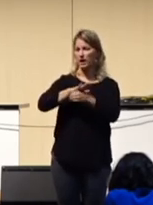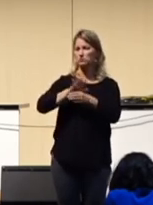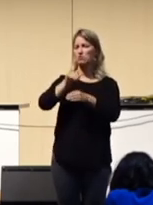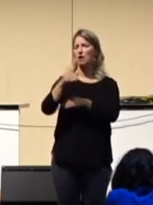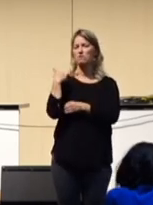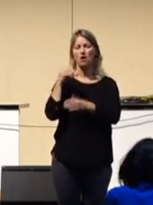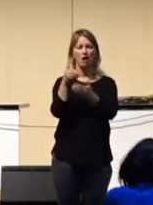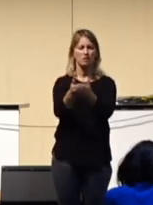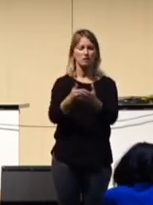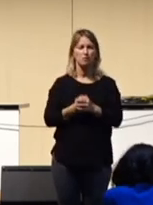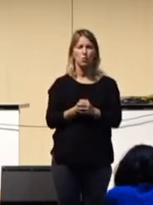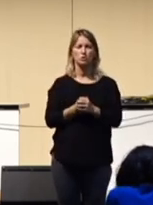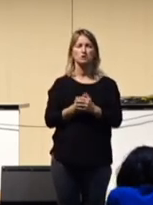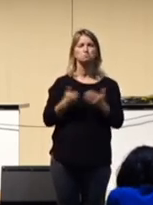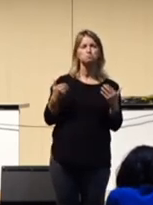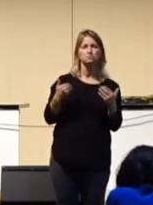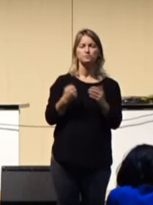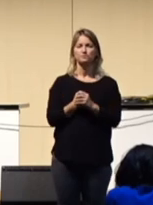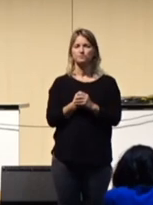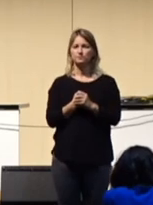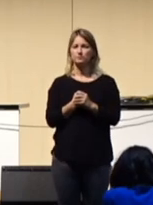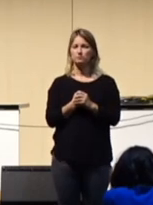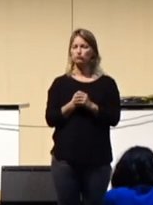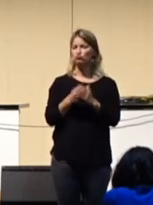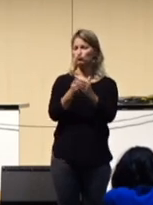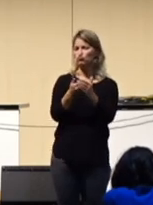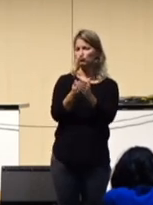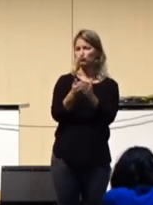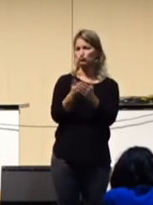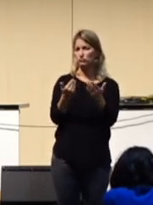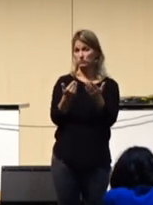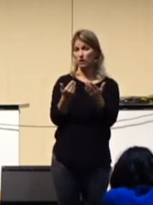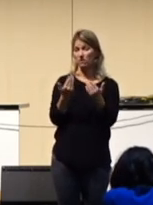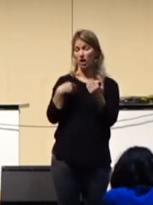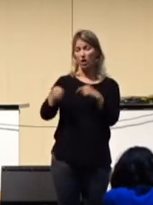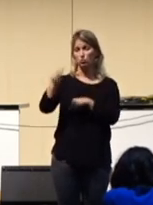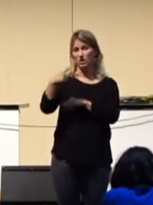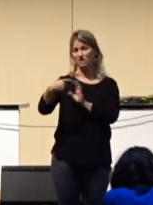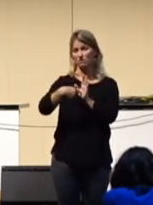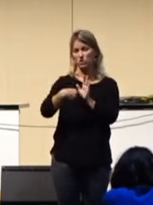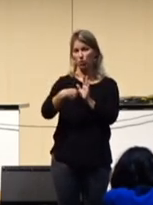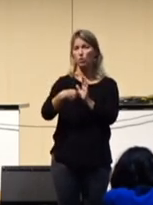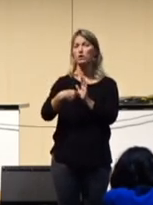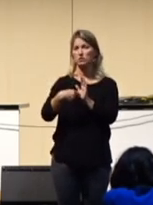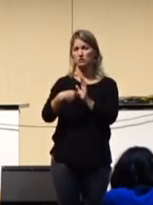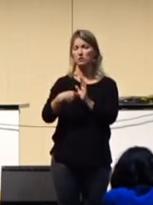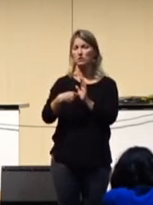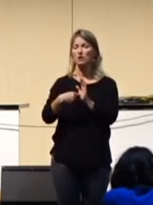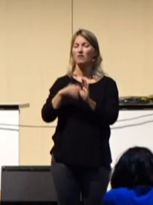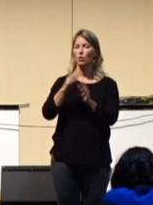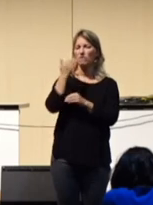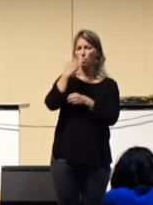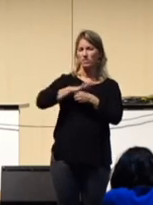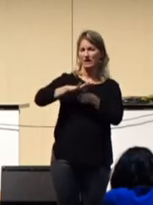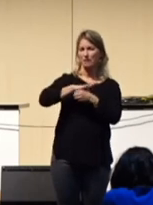Angebote geschaffen worden, zum Beispiel, und das war eine Forderung, in Gebiete zu gehen, in